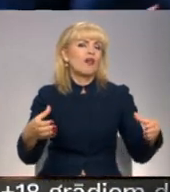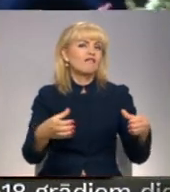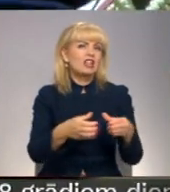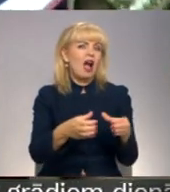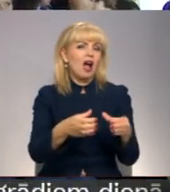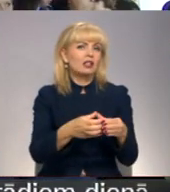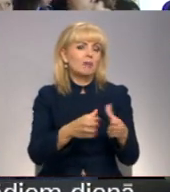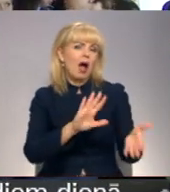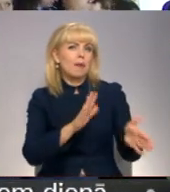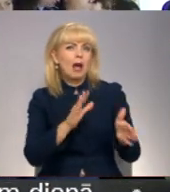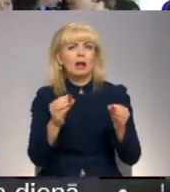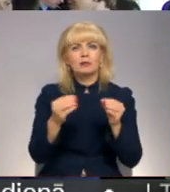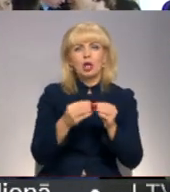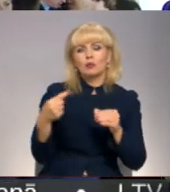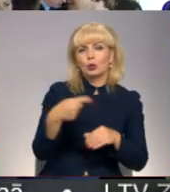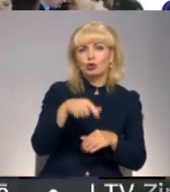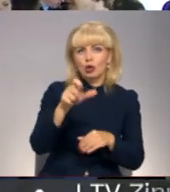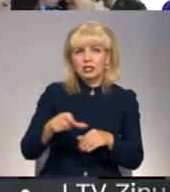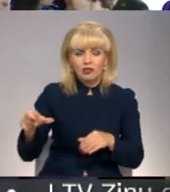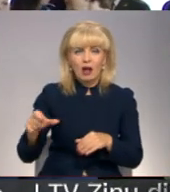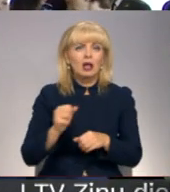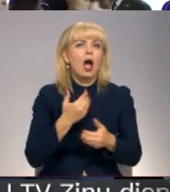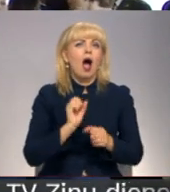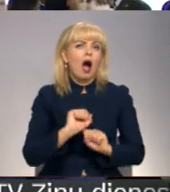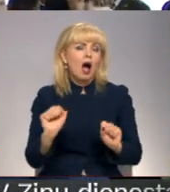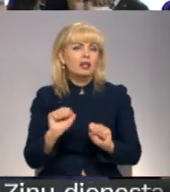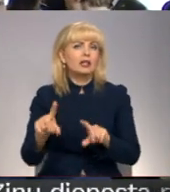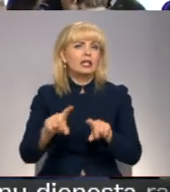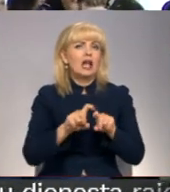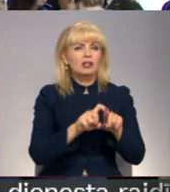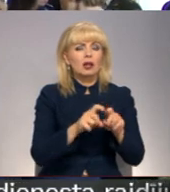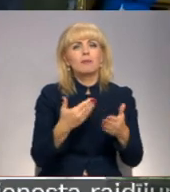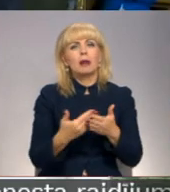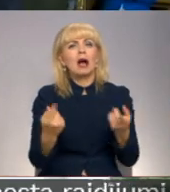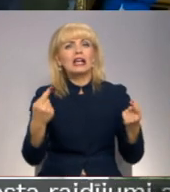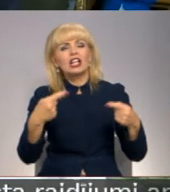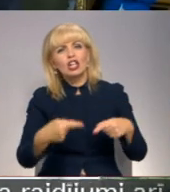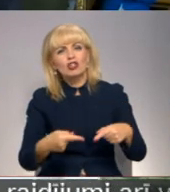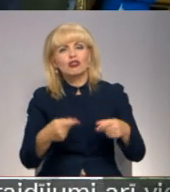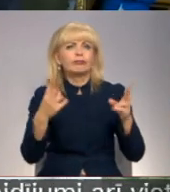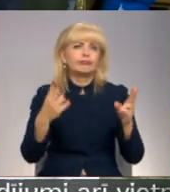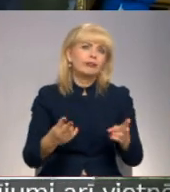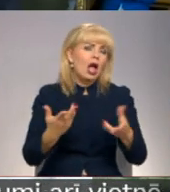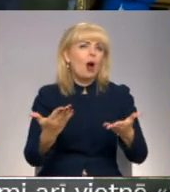apmēram 10 000 cilvēkus var ļoti ātri iesaistīt dažni dažādu krīžu regulēšanā.